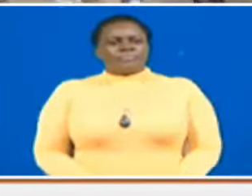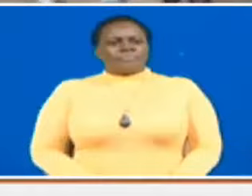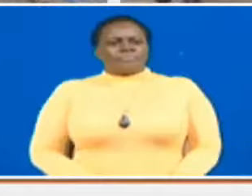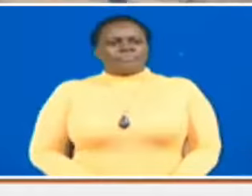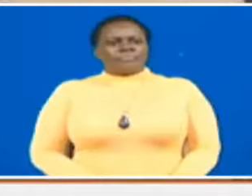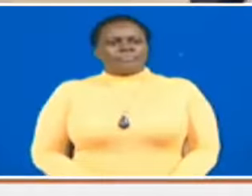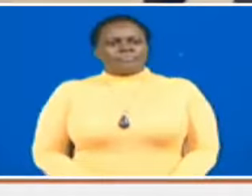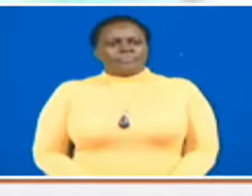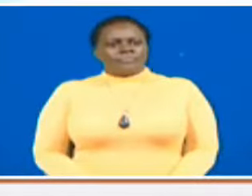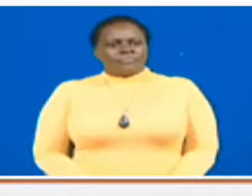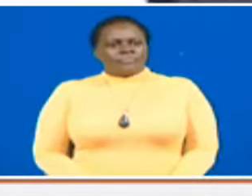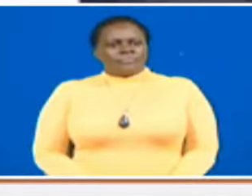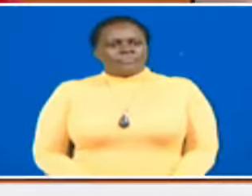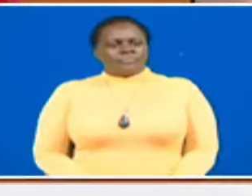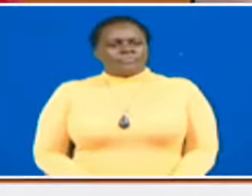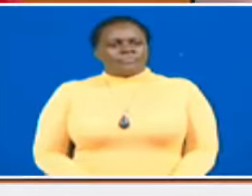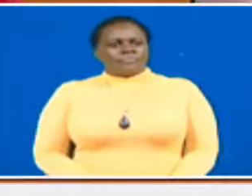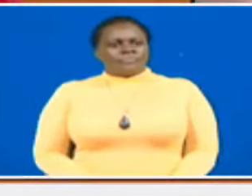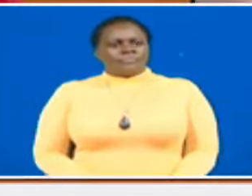News, Nairobi.